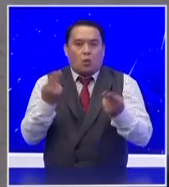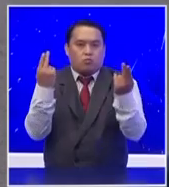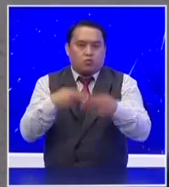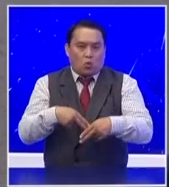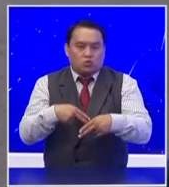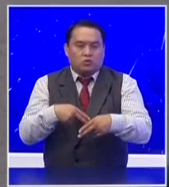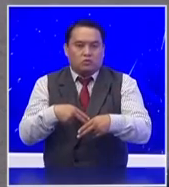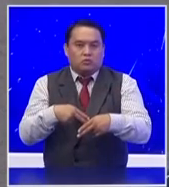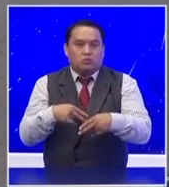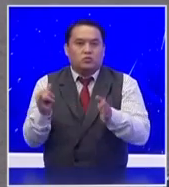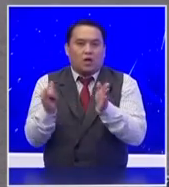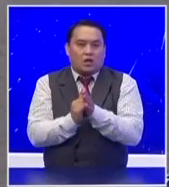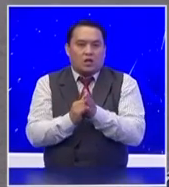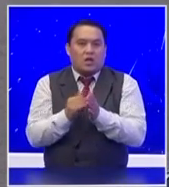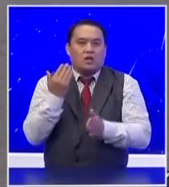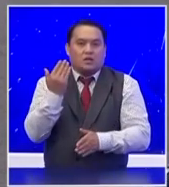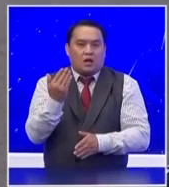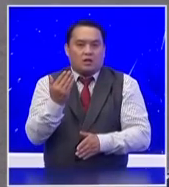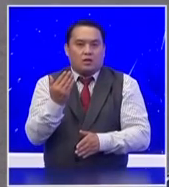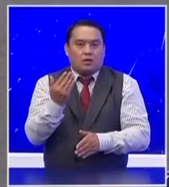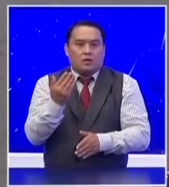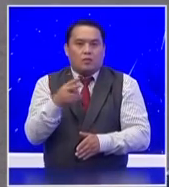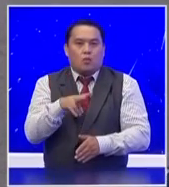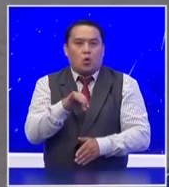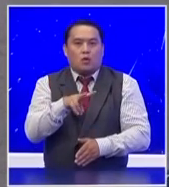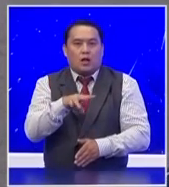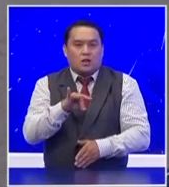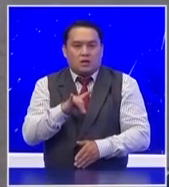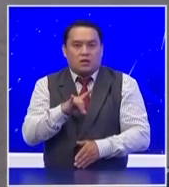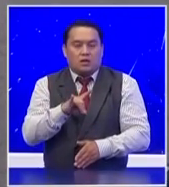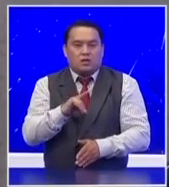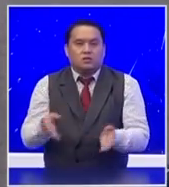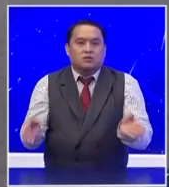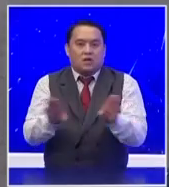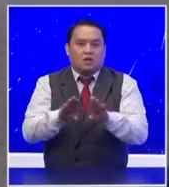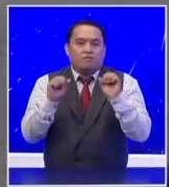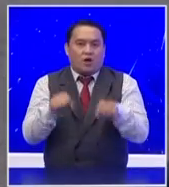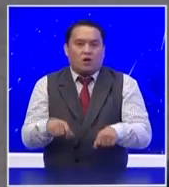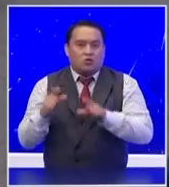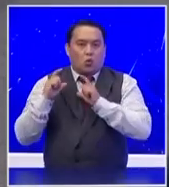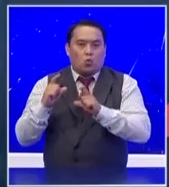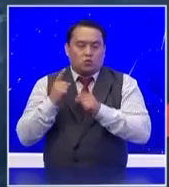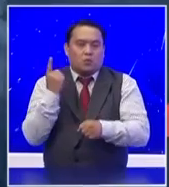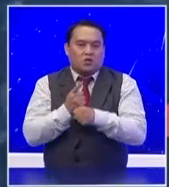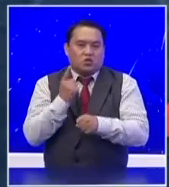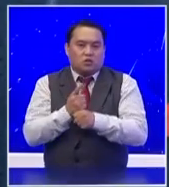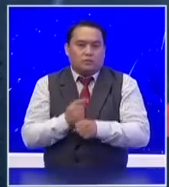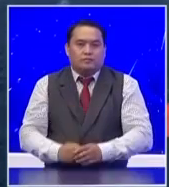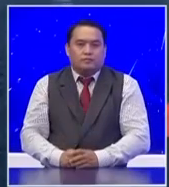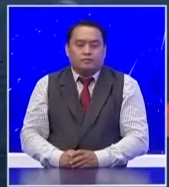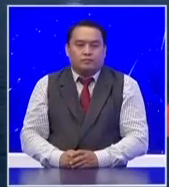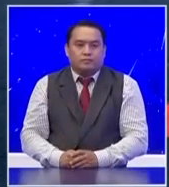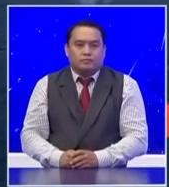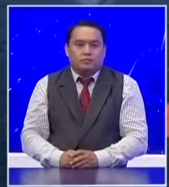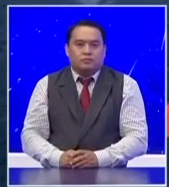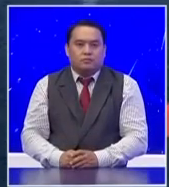посты там и на Мулалинском повороте, и закрыть, может быть, большие грузы не проезжали. Это пародия на